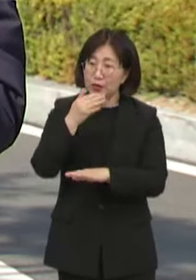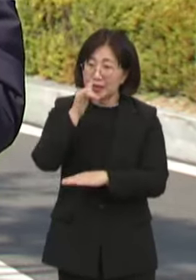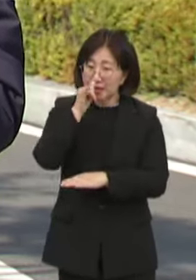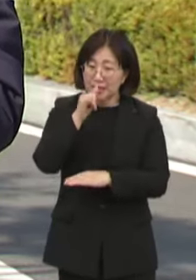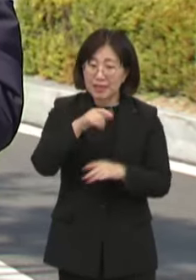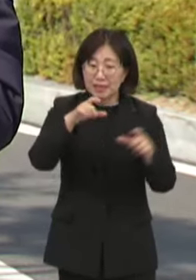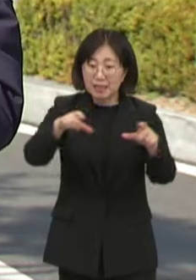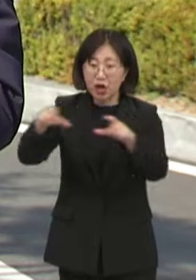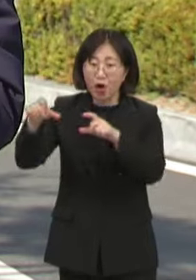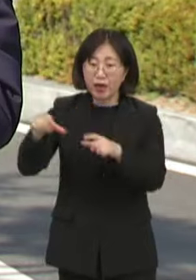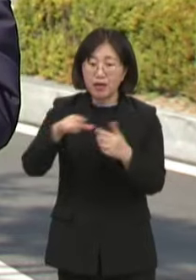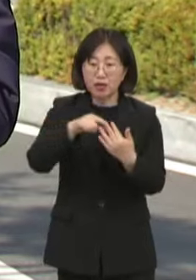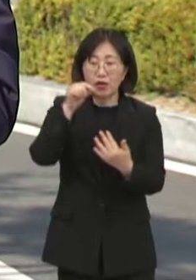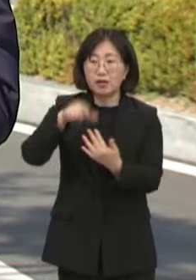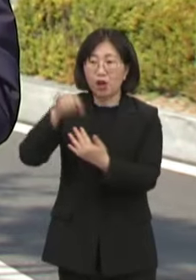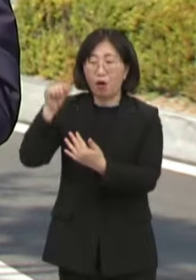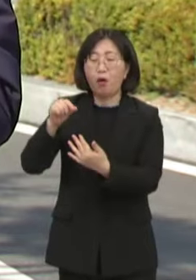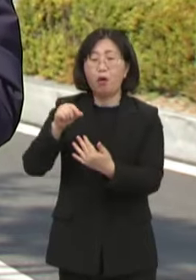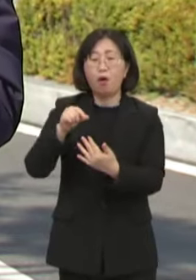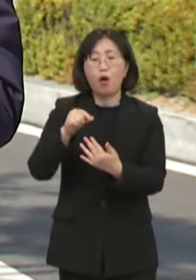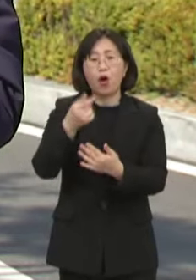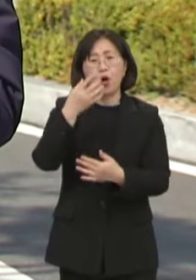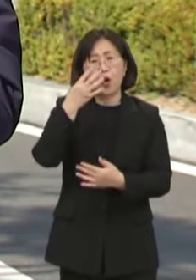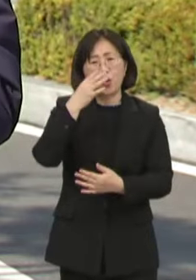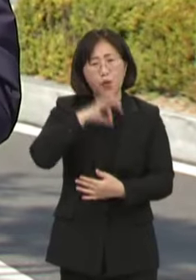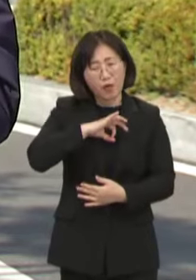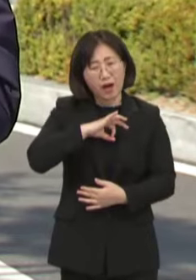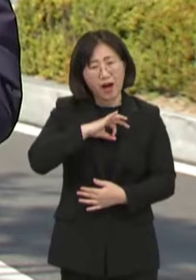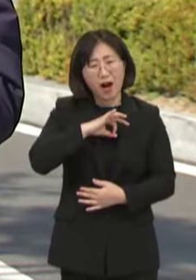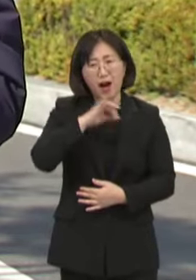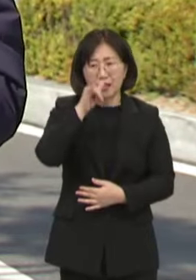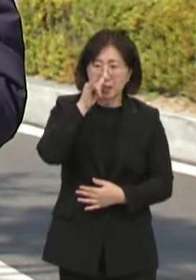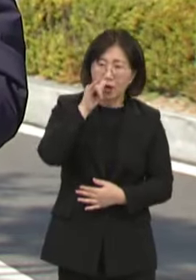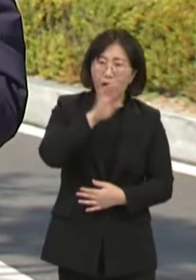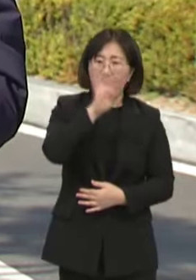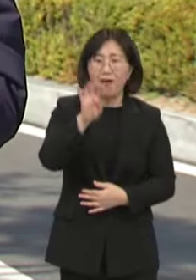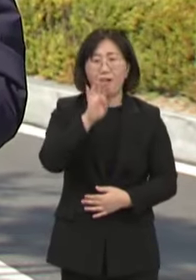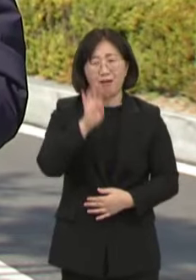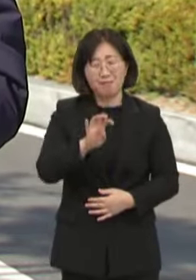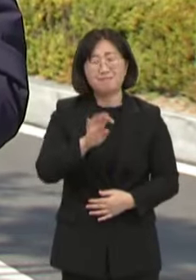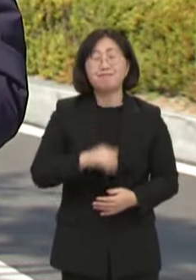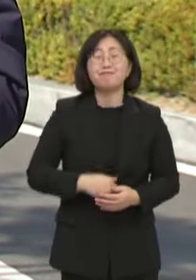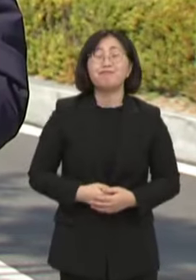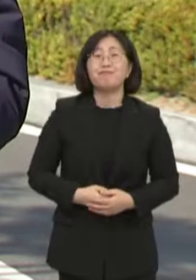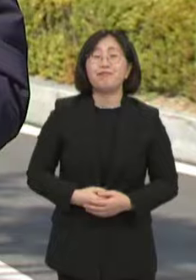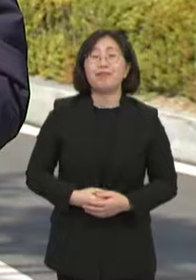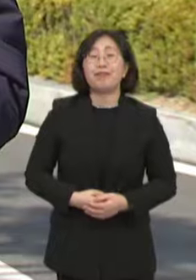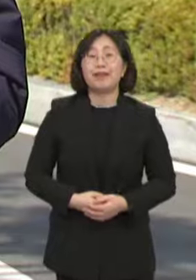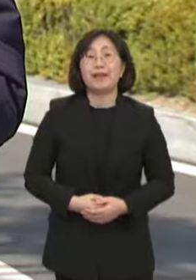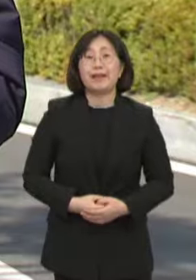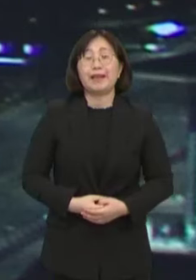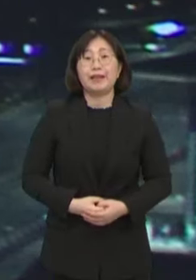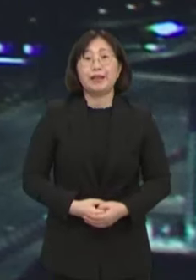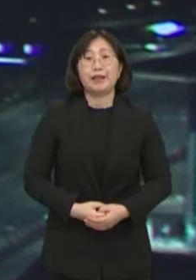지역이 선정되면서 실효성을 거둘지도 의문시되고 있습니다. TJB 김진석입니다.